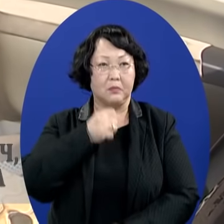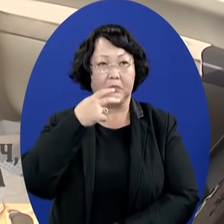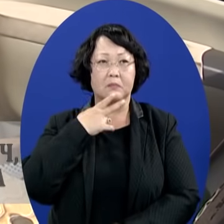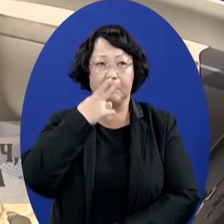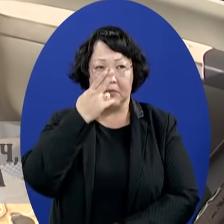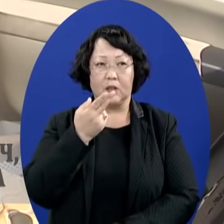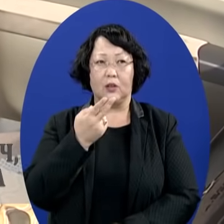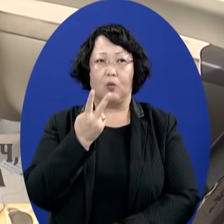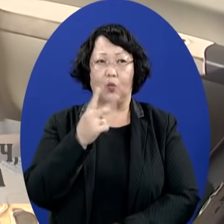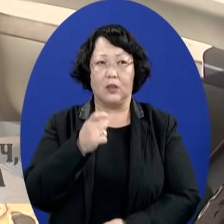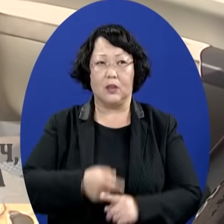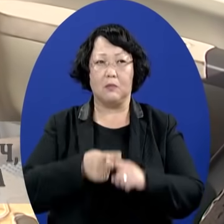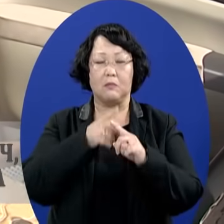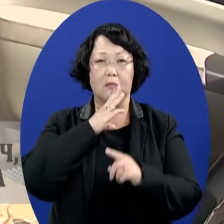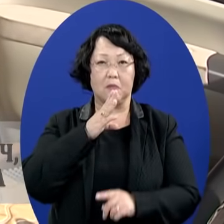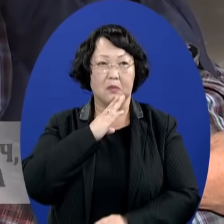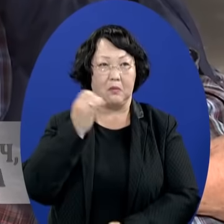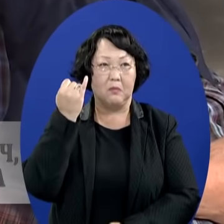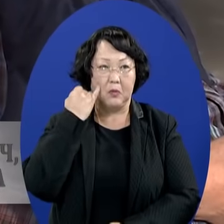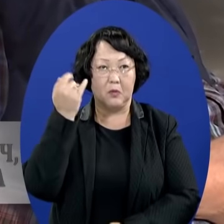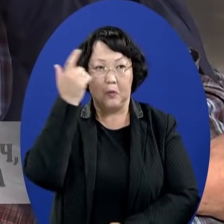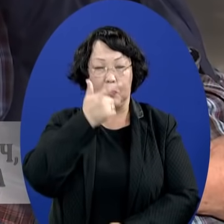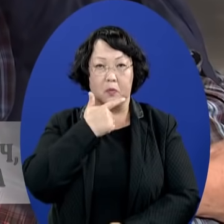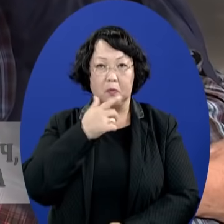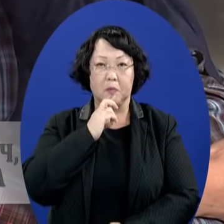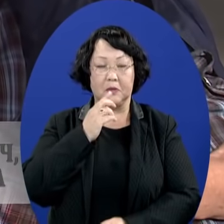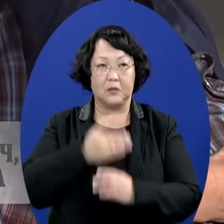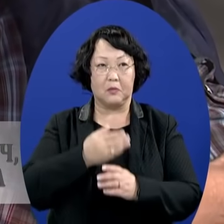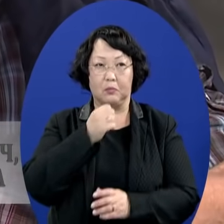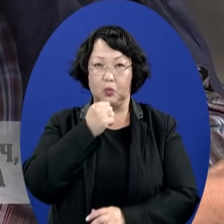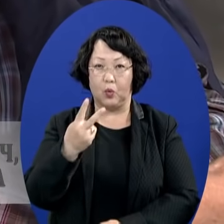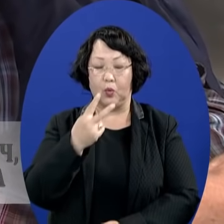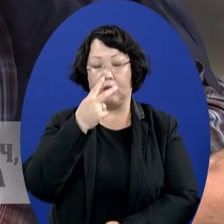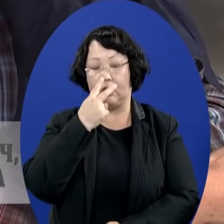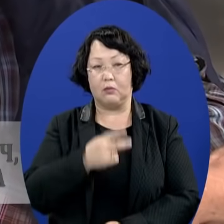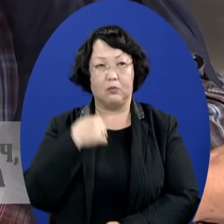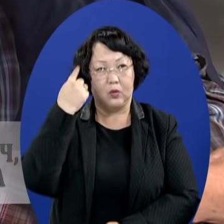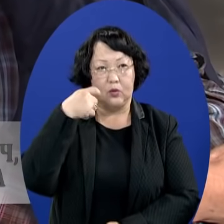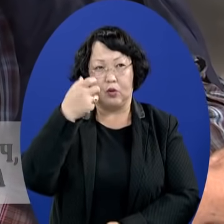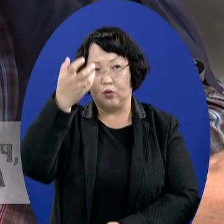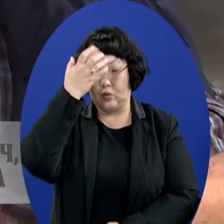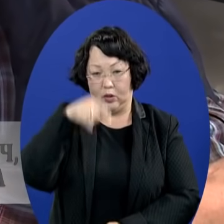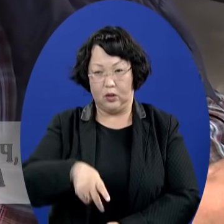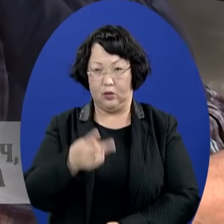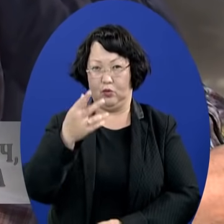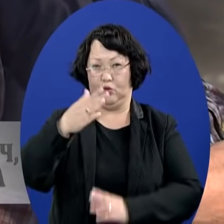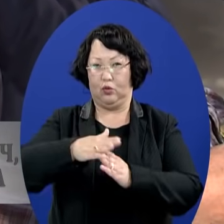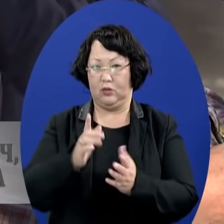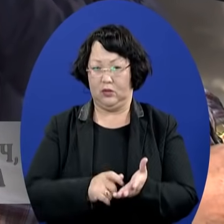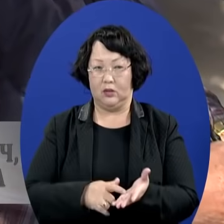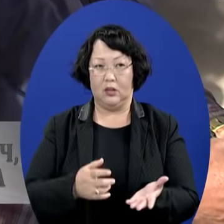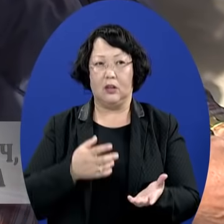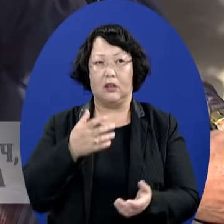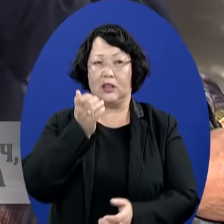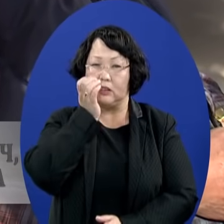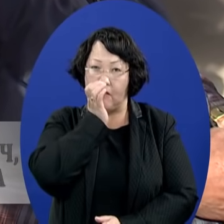ингэж бүр ингэ хомсдол үүсгэж байгаа юм болол гэж бодталтай байгаа шүү. Төр цэсг гэдэг байтал энэ гэн зогцоолж өгмөрөө. Үүндээ бид нар ч бас хэцүү байна. Талхны талхтарааны